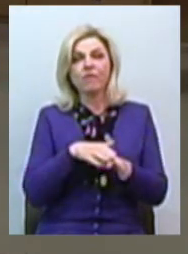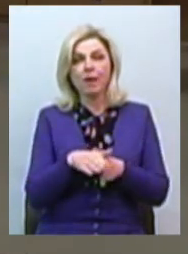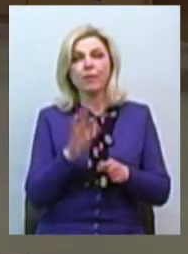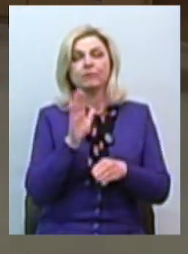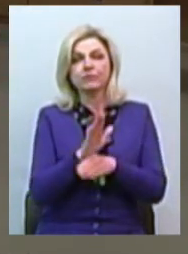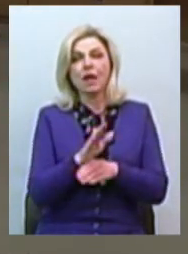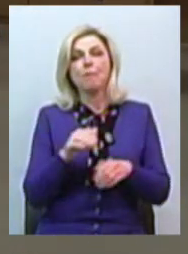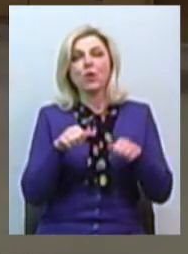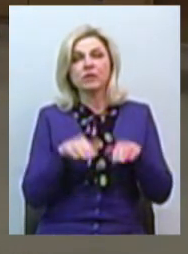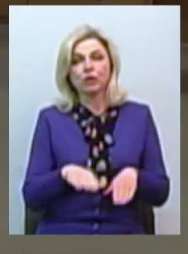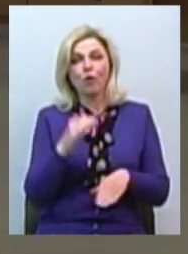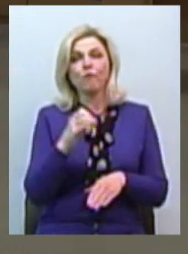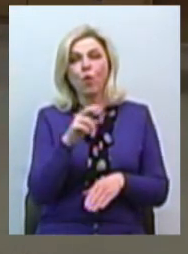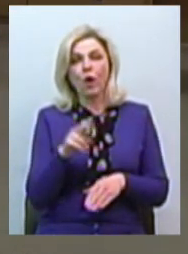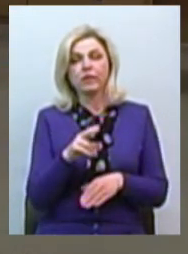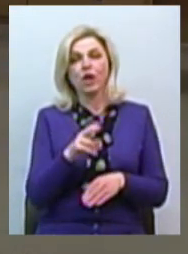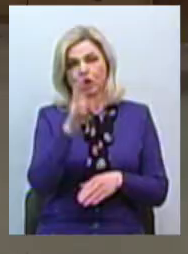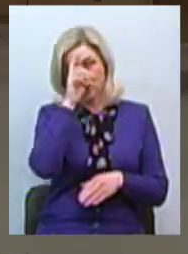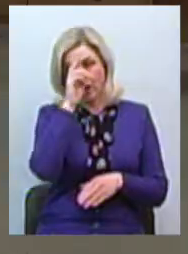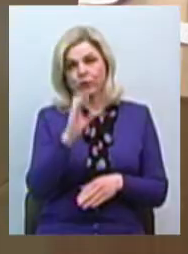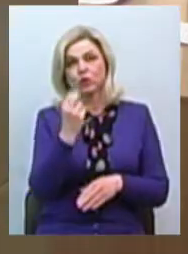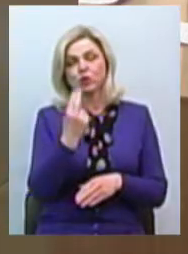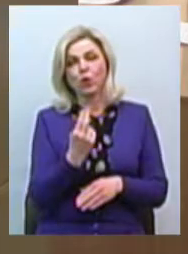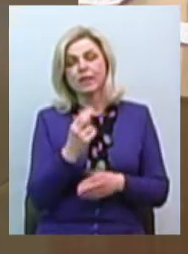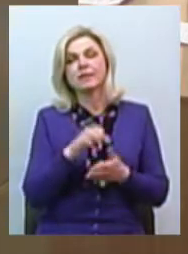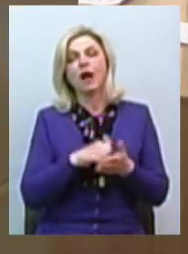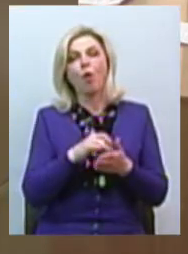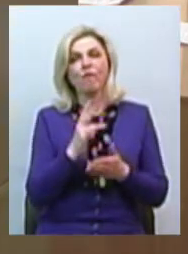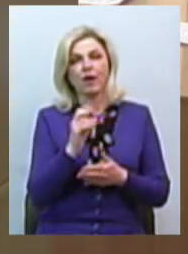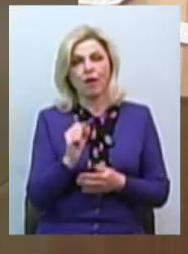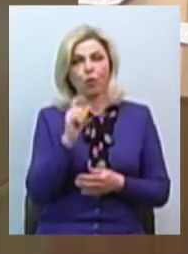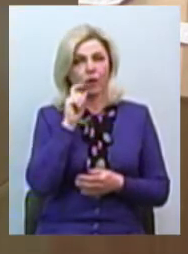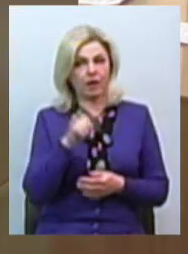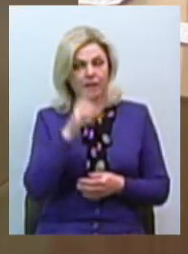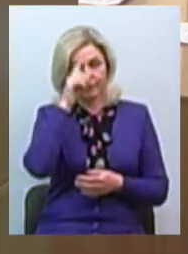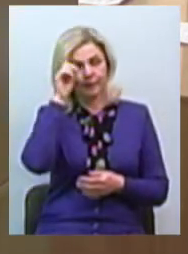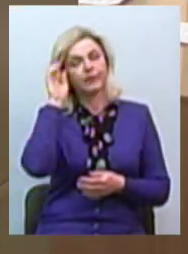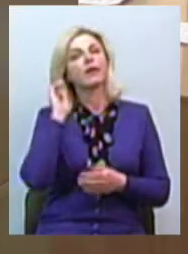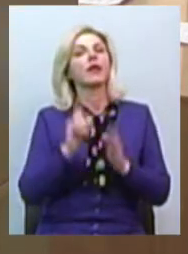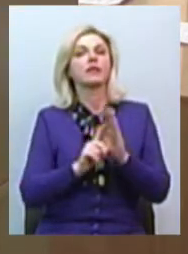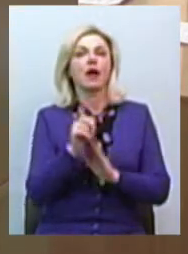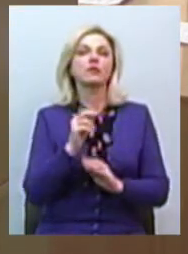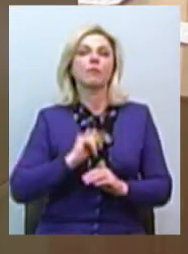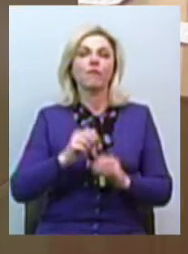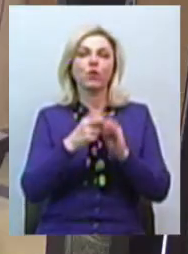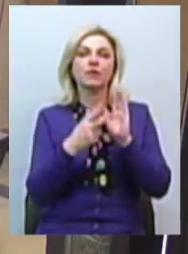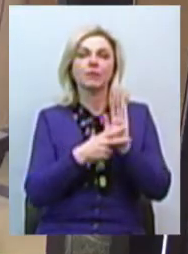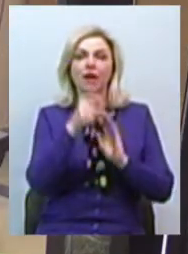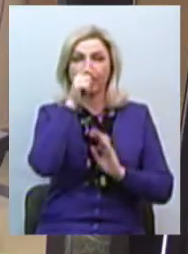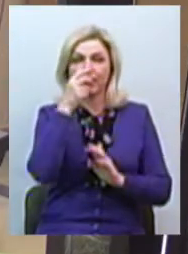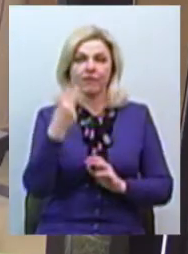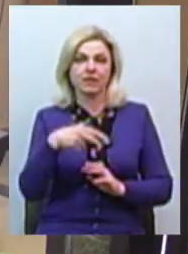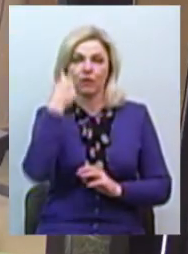постанови правління Фонду загальнообов'язкового державного соціального страхування України, яка набула чинності 18 квітня 2020